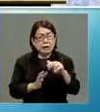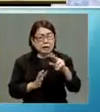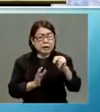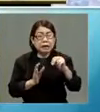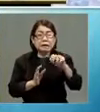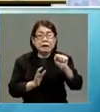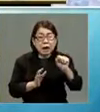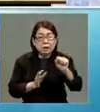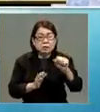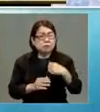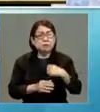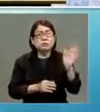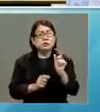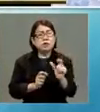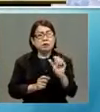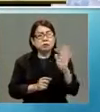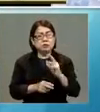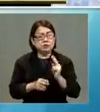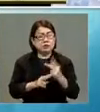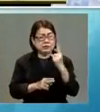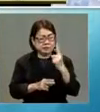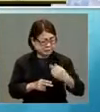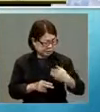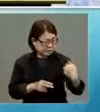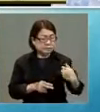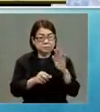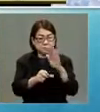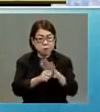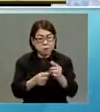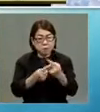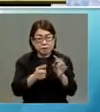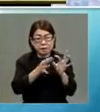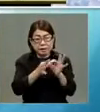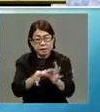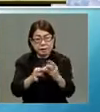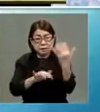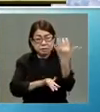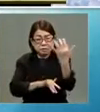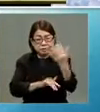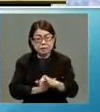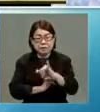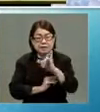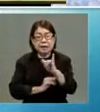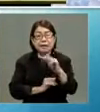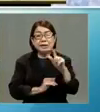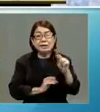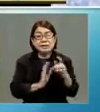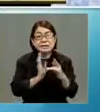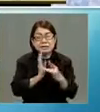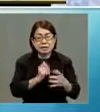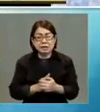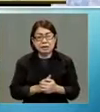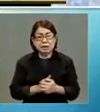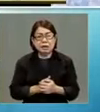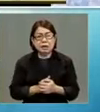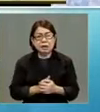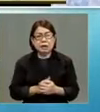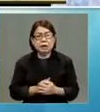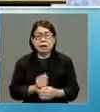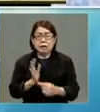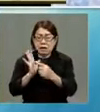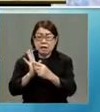ครับที่สำคัญนะครับในทางคอมพิวเตอร์หรือในทางระบบไอทีเนี่ยมองตัวสระเอกับสระแอแตกต่